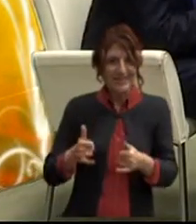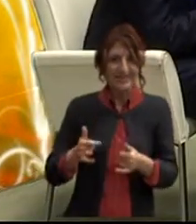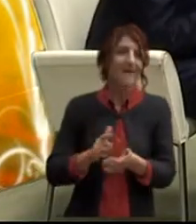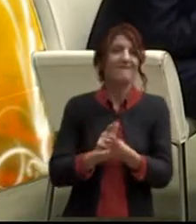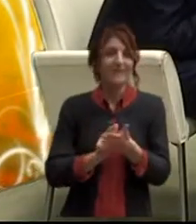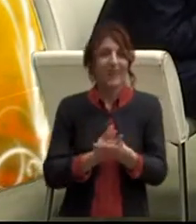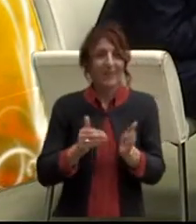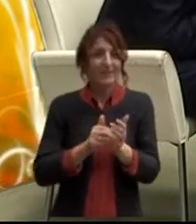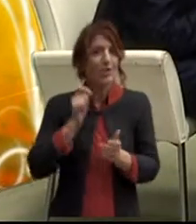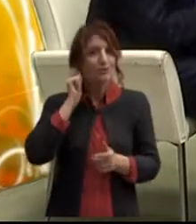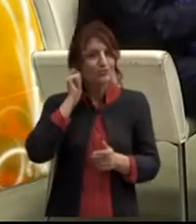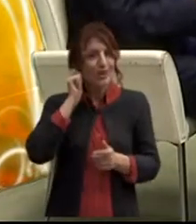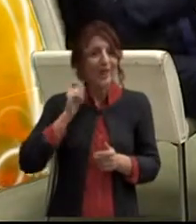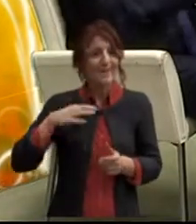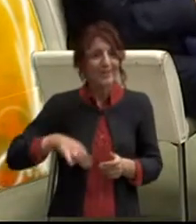žena bude predsjednik?